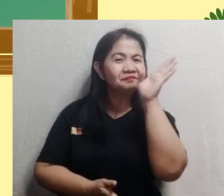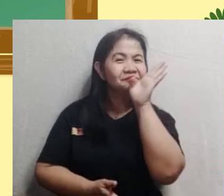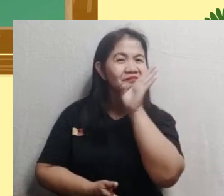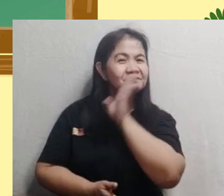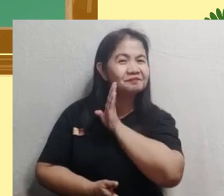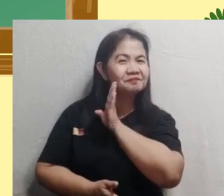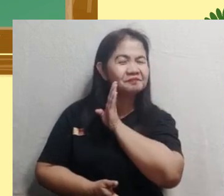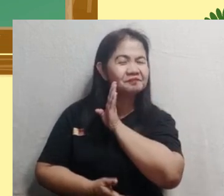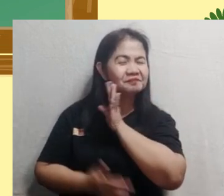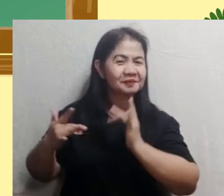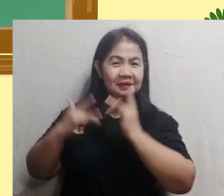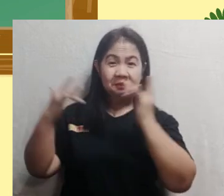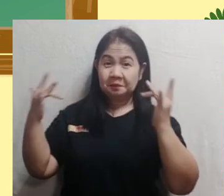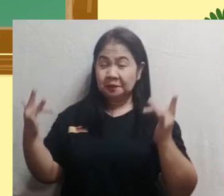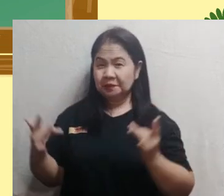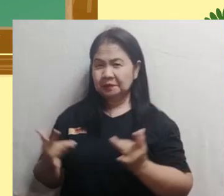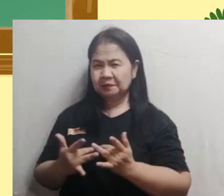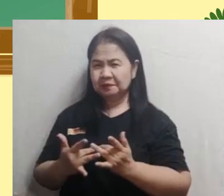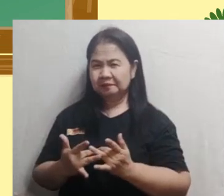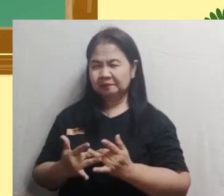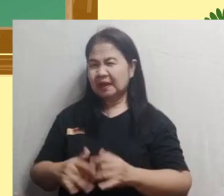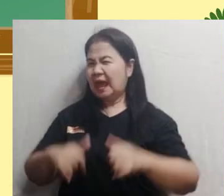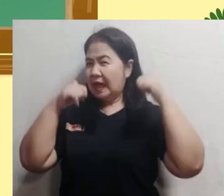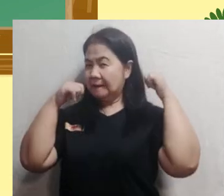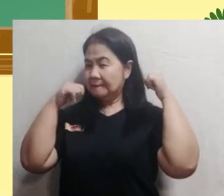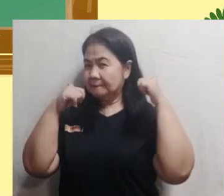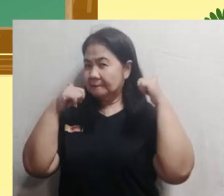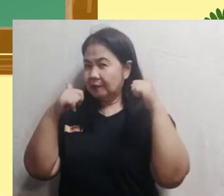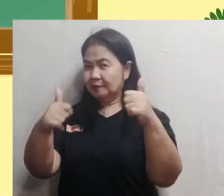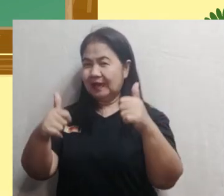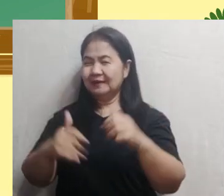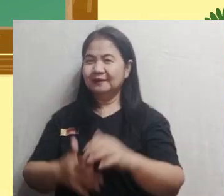biyak na puso, approve tayo dyan!